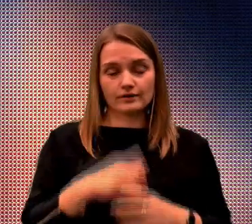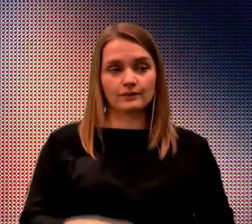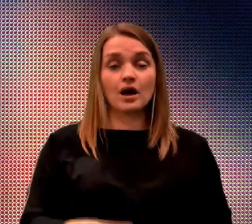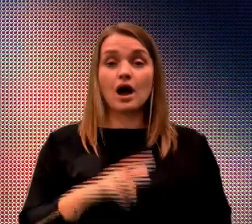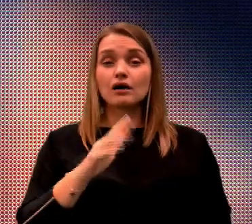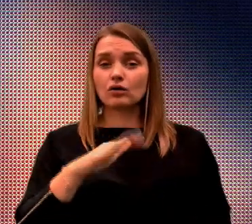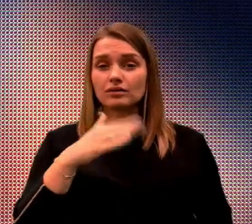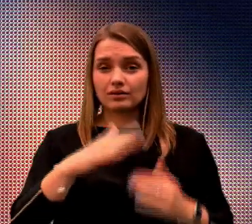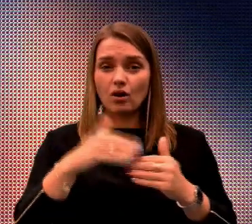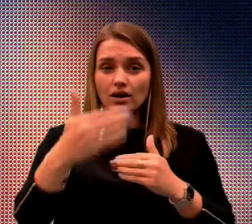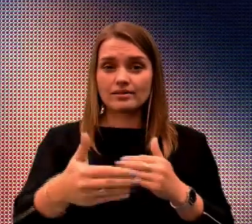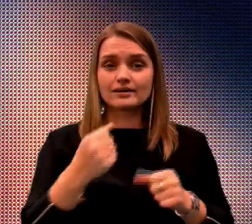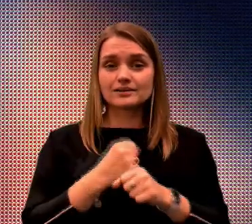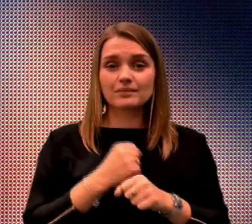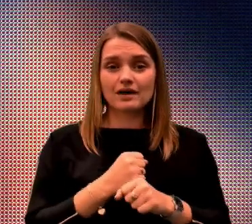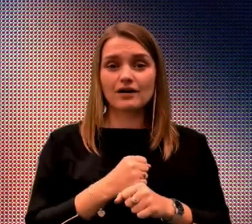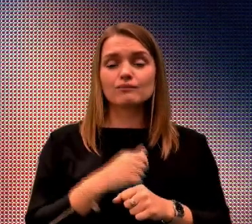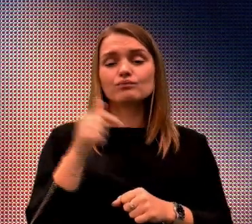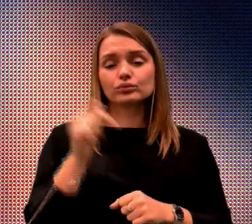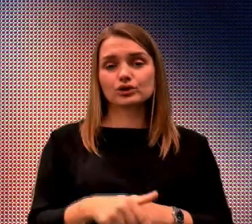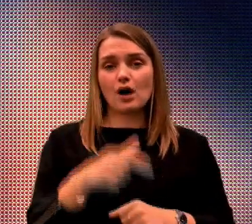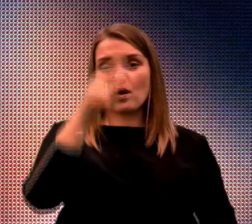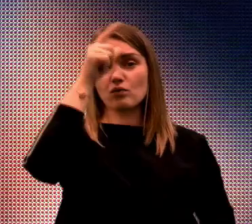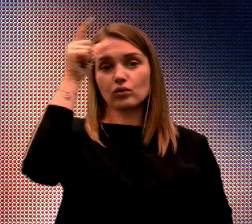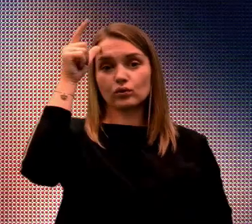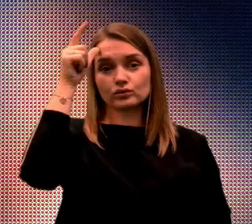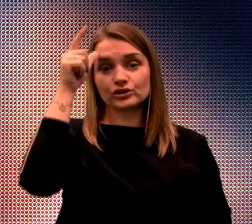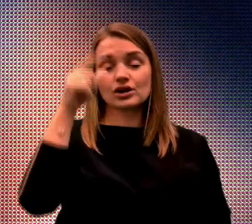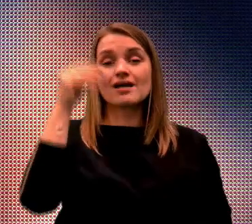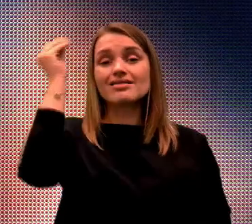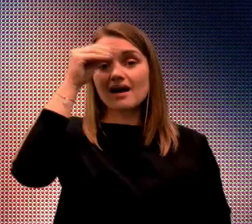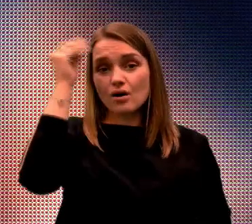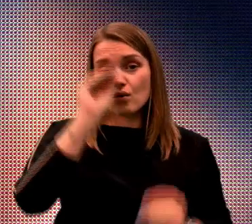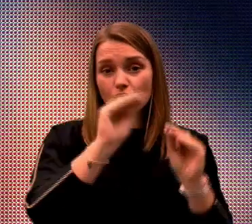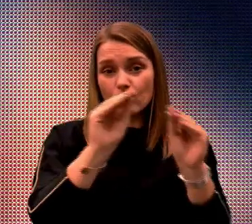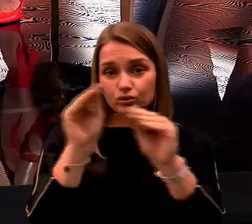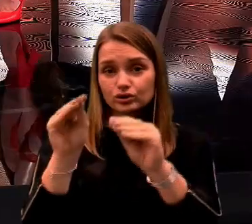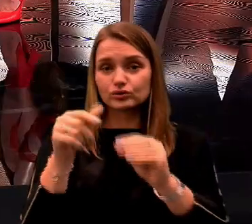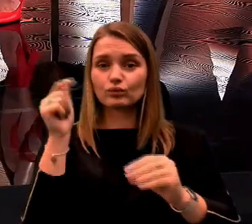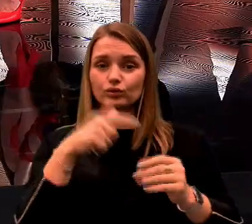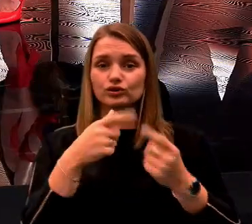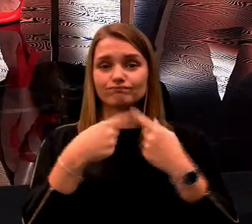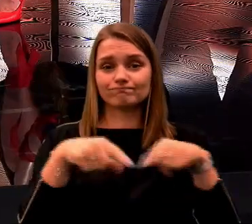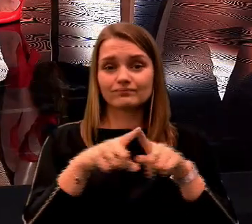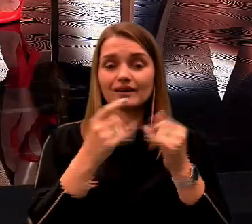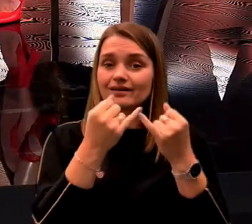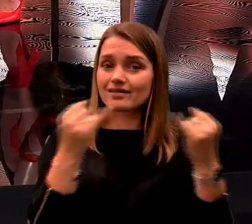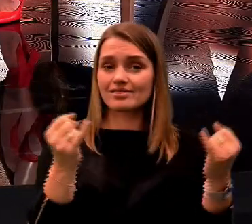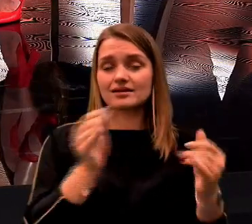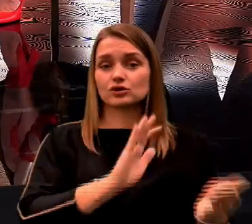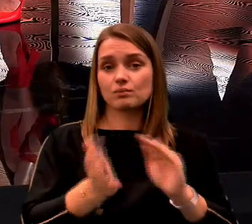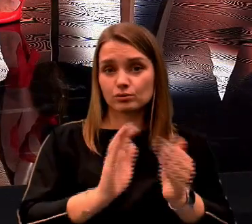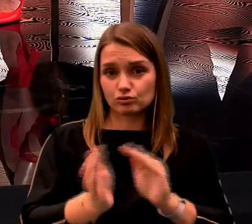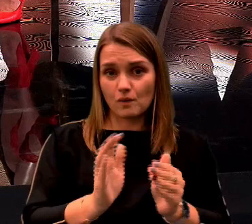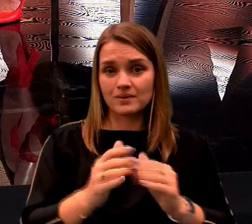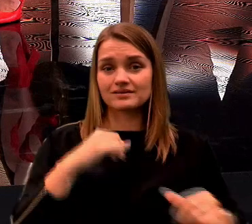to musiałam ludzi nauczyć i funkcjonowania na innych zasadach. W ogóle nauczyć innego